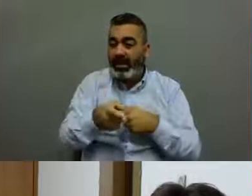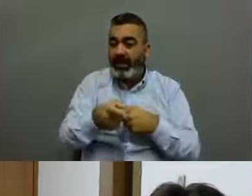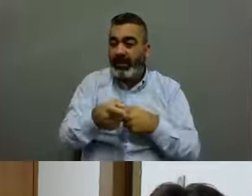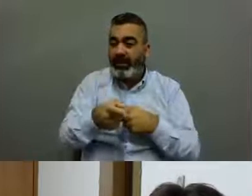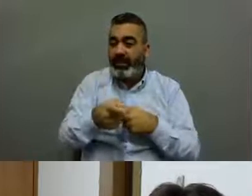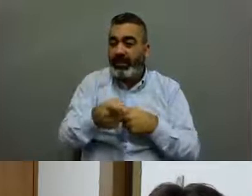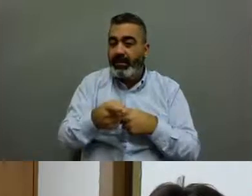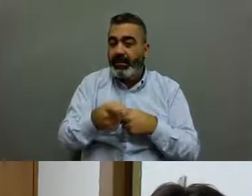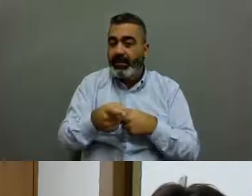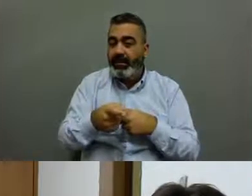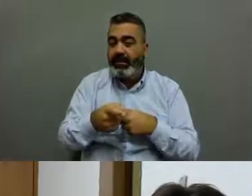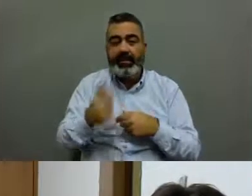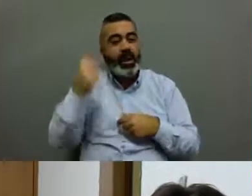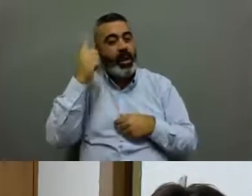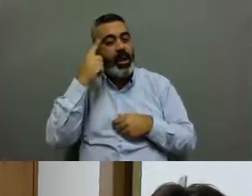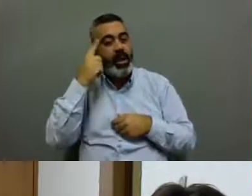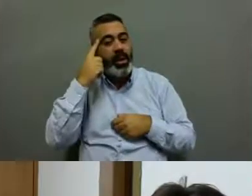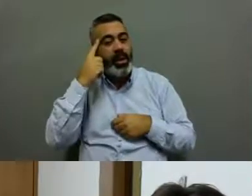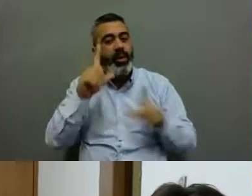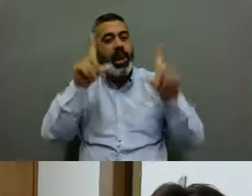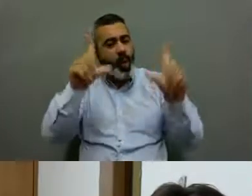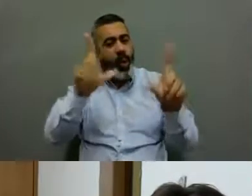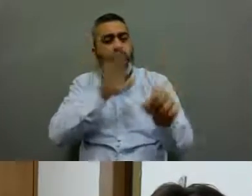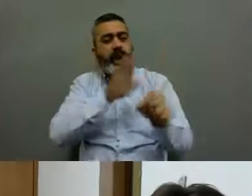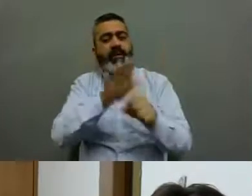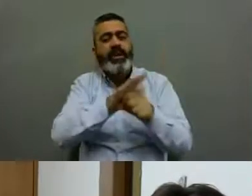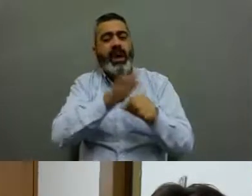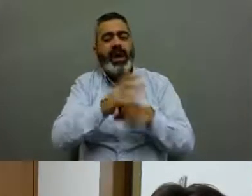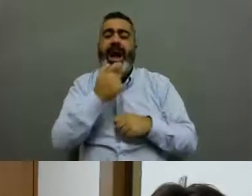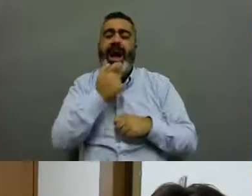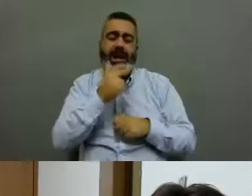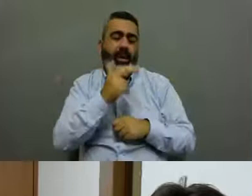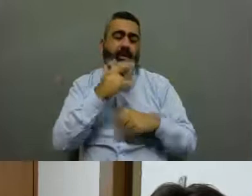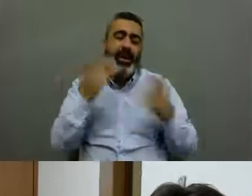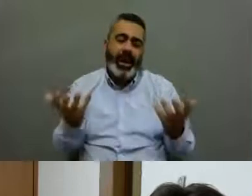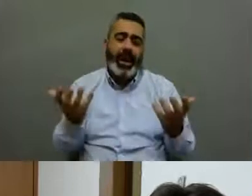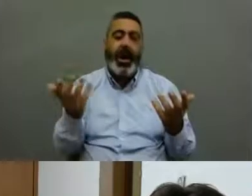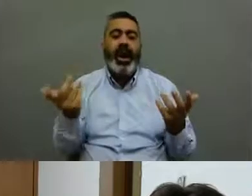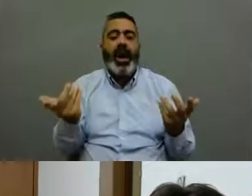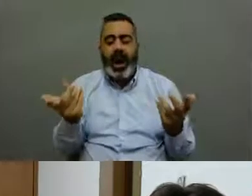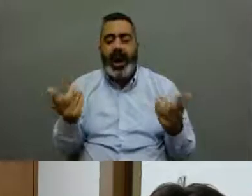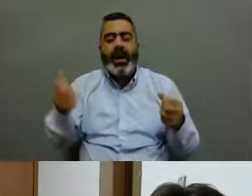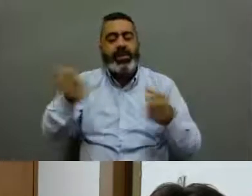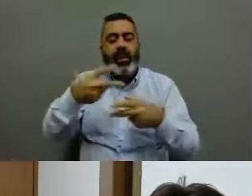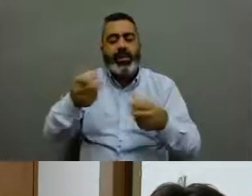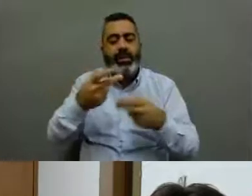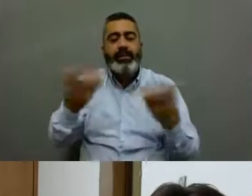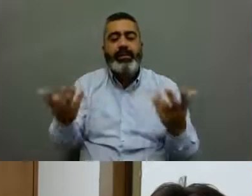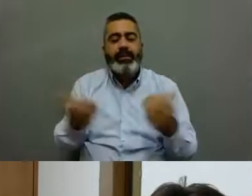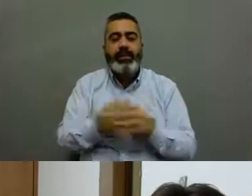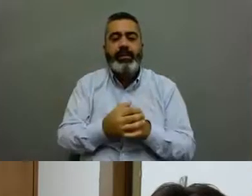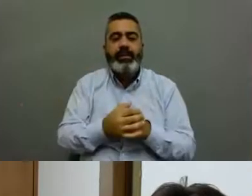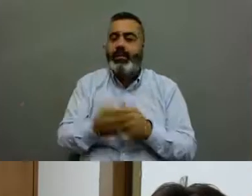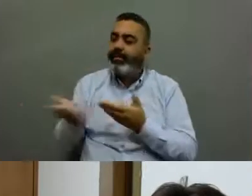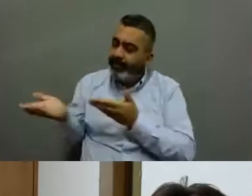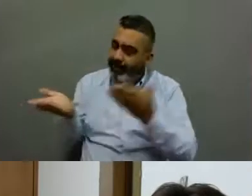σε περίπτωση... Νομίζω ότι οι εικόνες θα μιλήσουν από... Είναι στα αγγλικά μένα, αλλά και να μην είχε υπότιτλους... Ωραία. Σας δίνω το